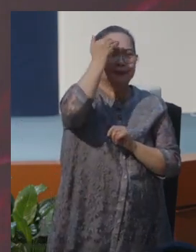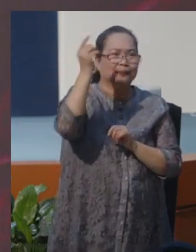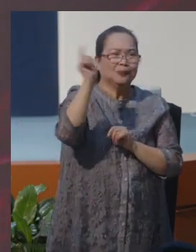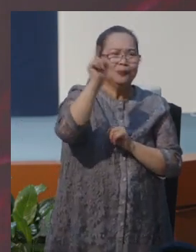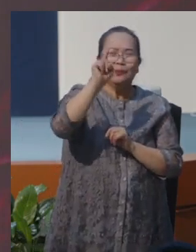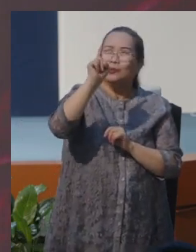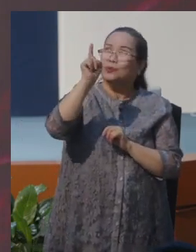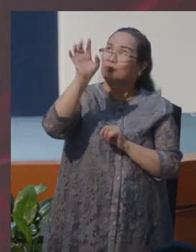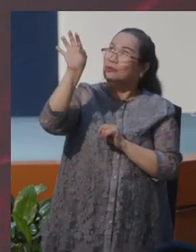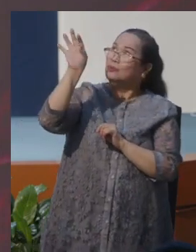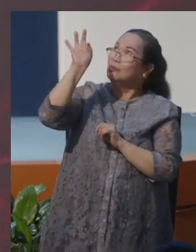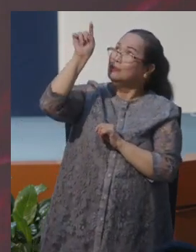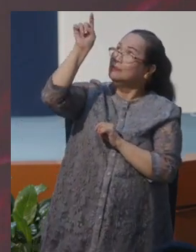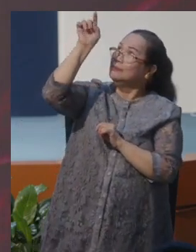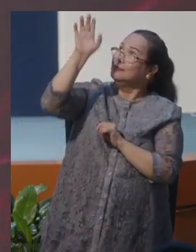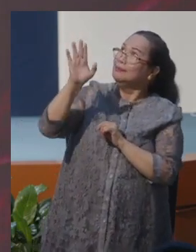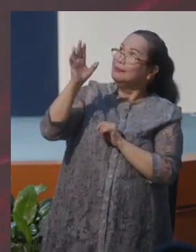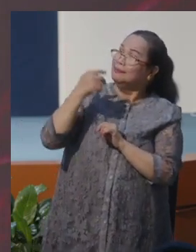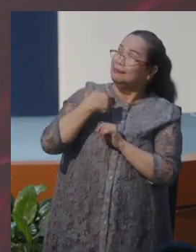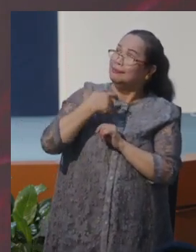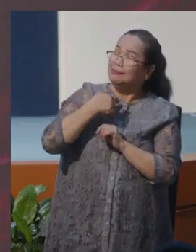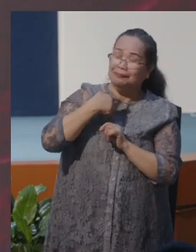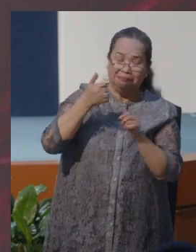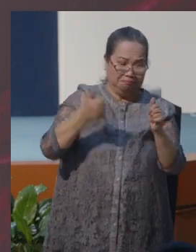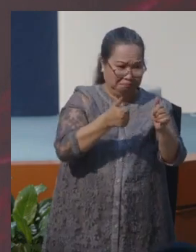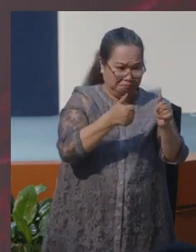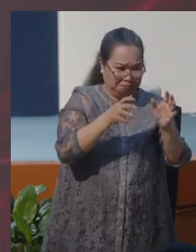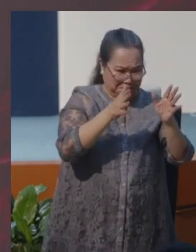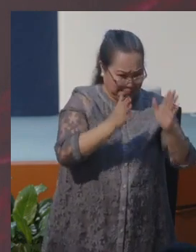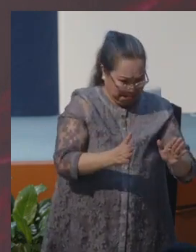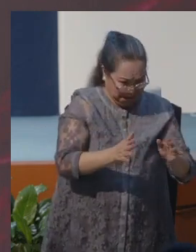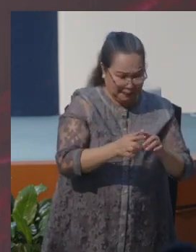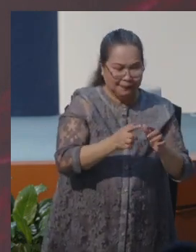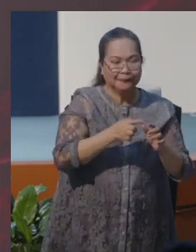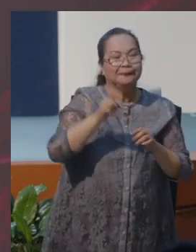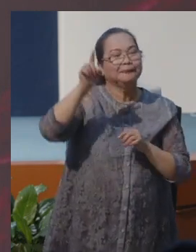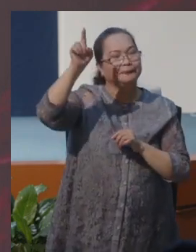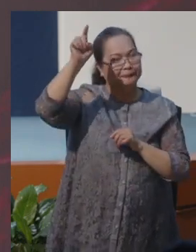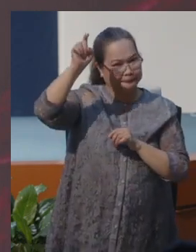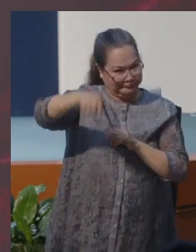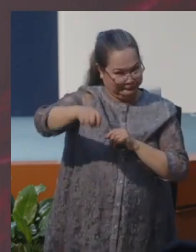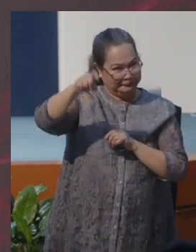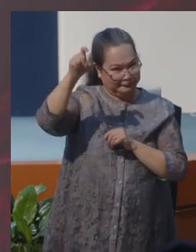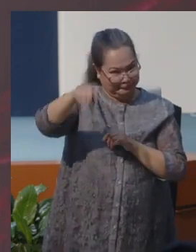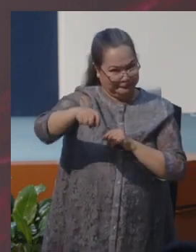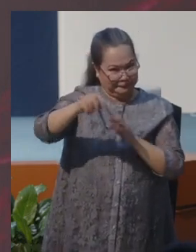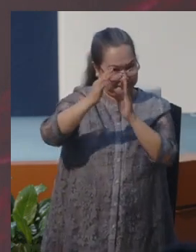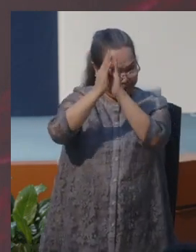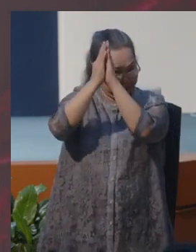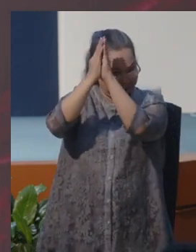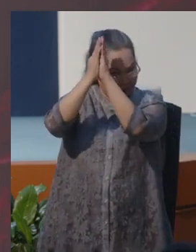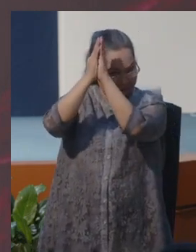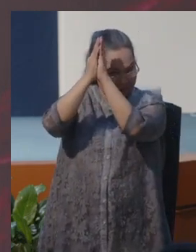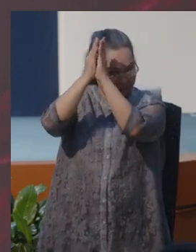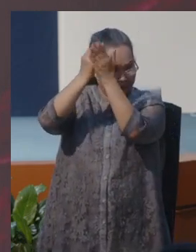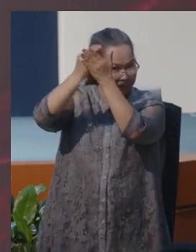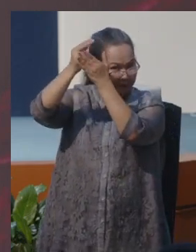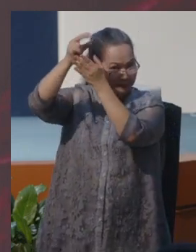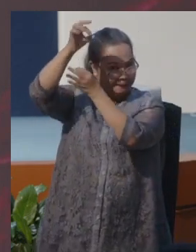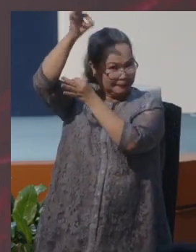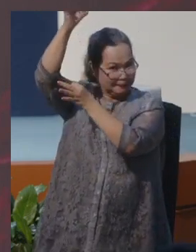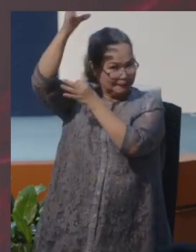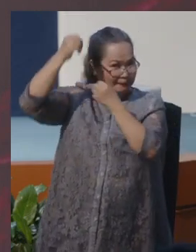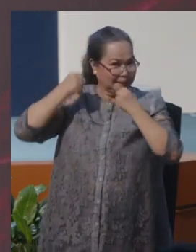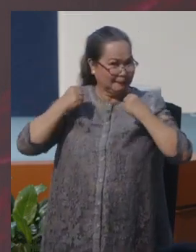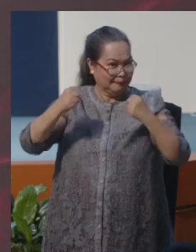sino ang pinili ng Ama para Kanyang maging apostol, ngunit kailangan niyang tumawag sa Espiritu Santo upang palakasin